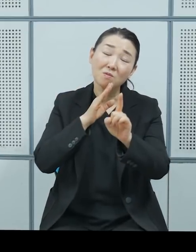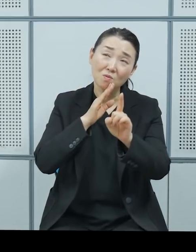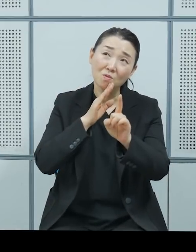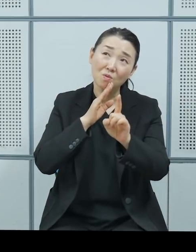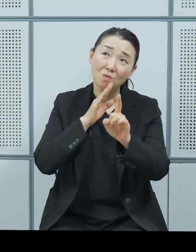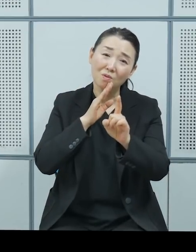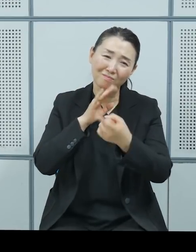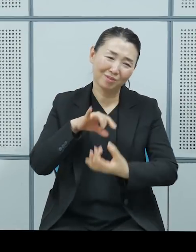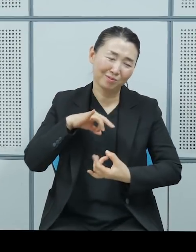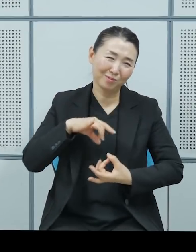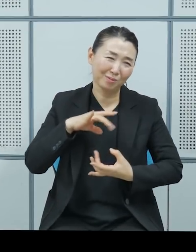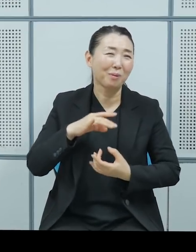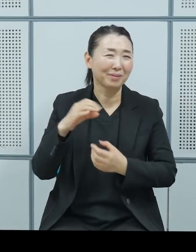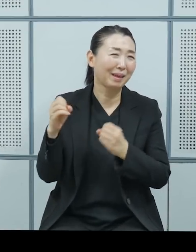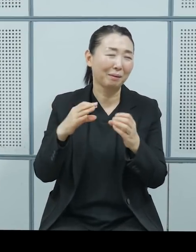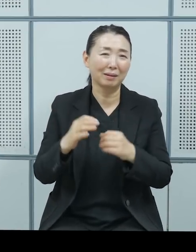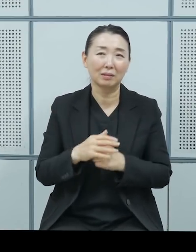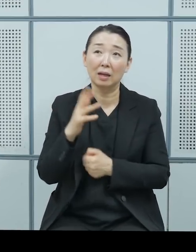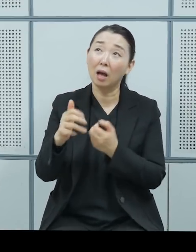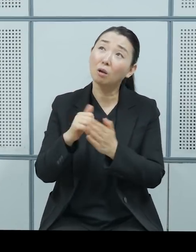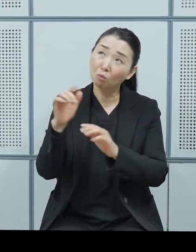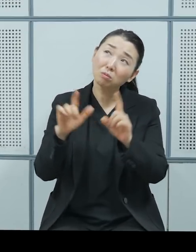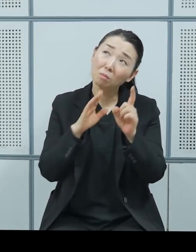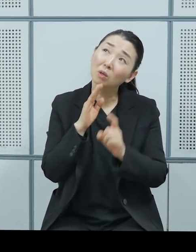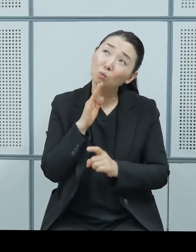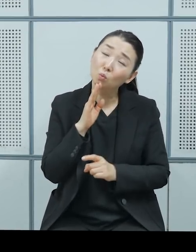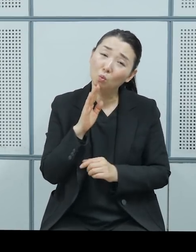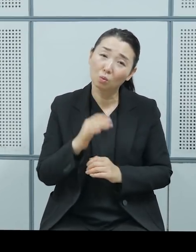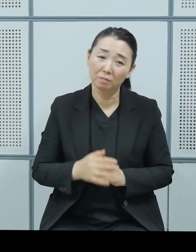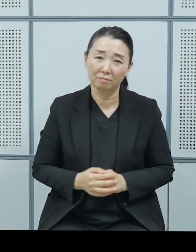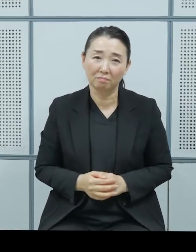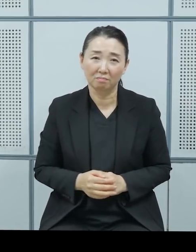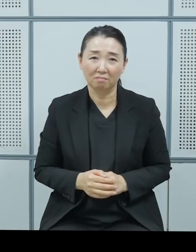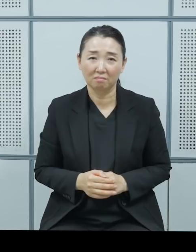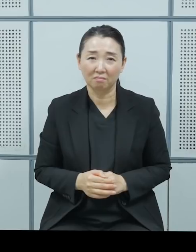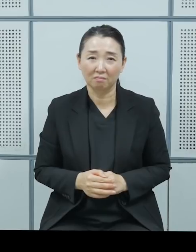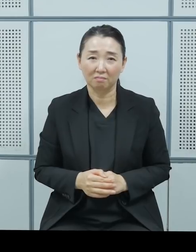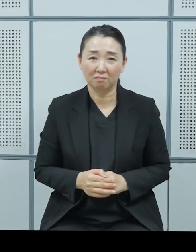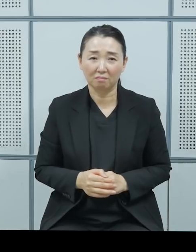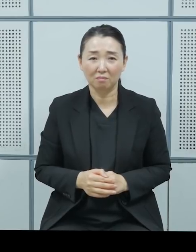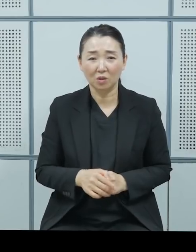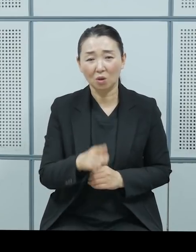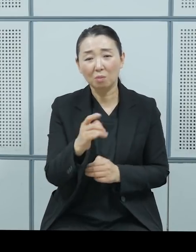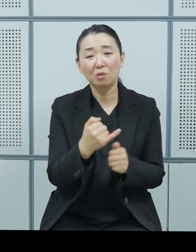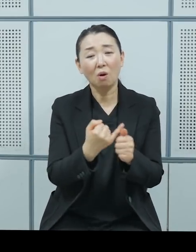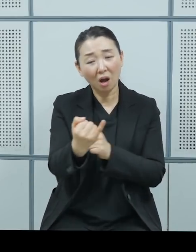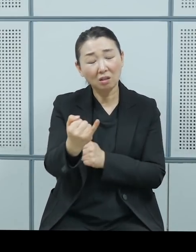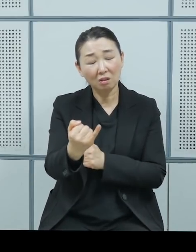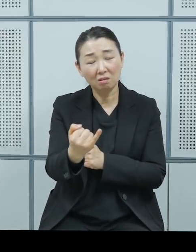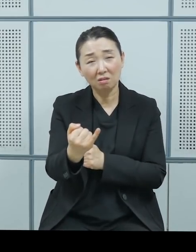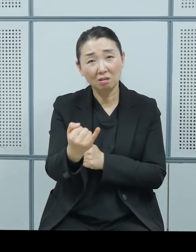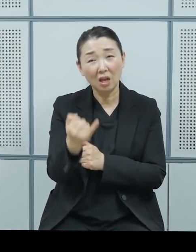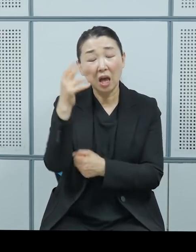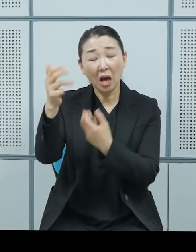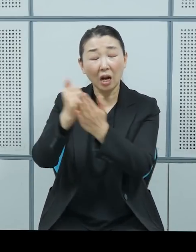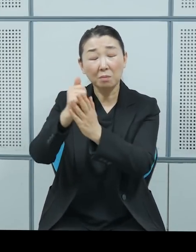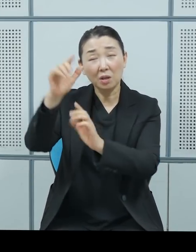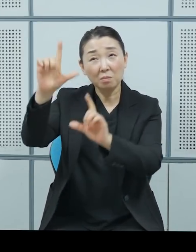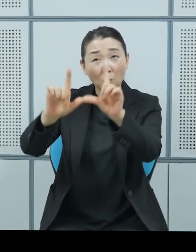속으로 일어나는 대화잖아요. 하나님의 형상이죠. 그러니까 이분이 그럼 네 안에는 내 형상이냐 아니냐